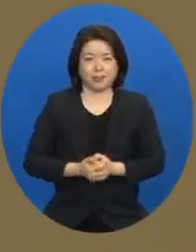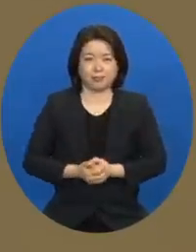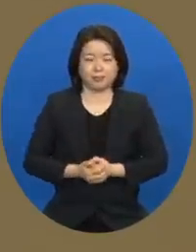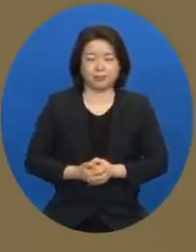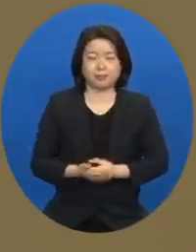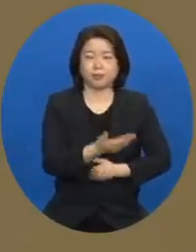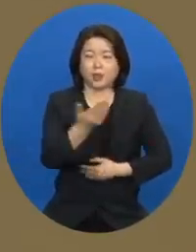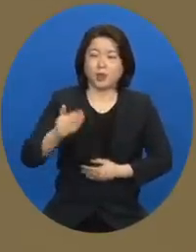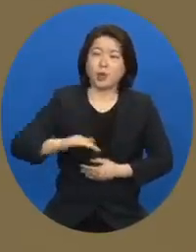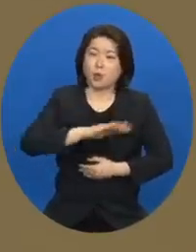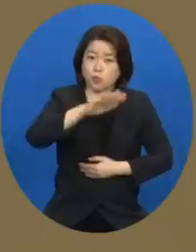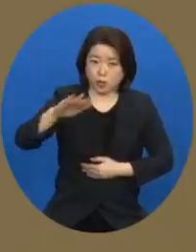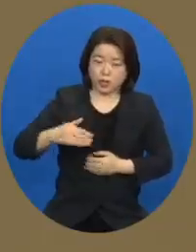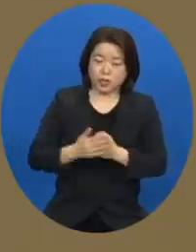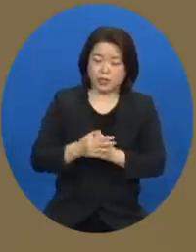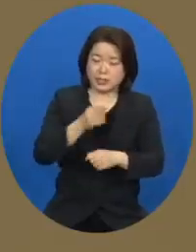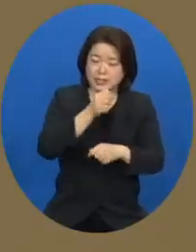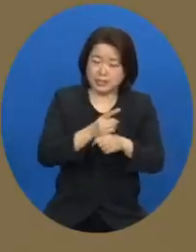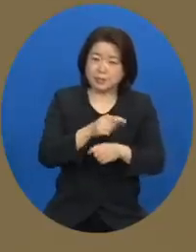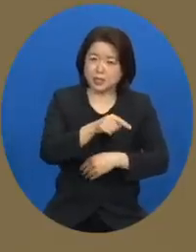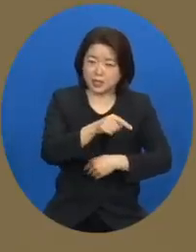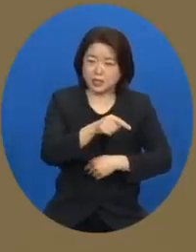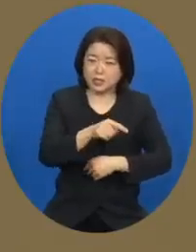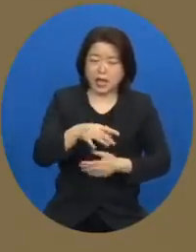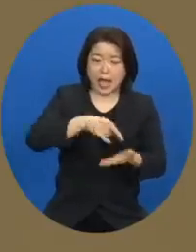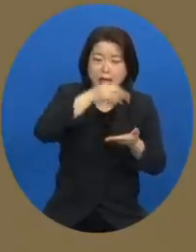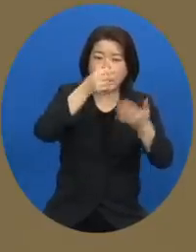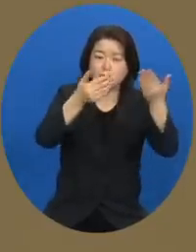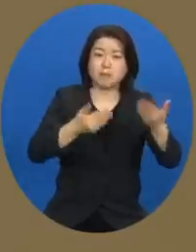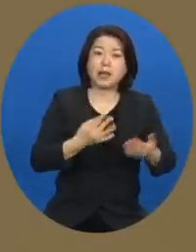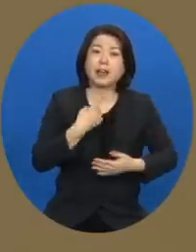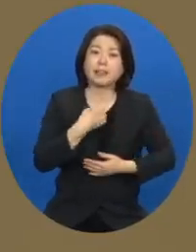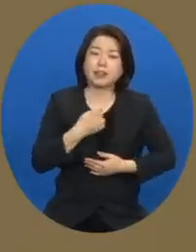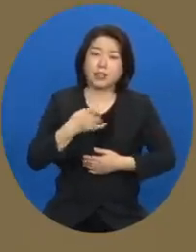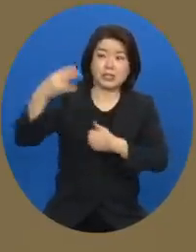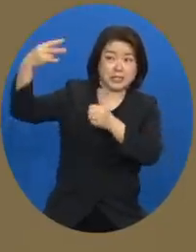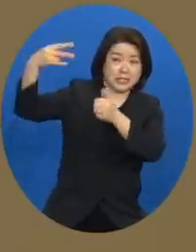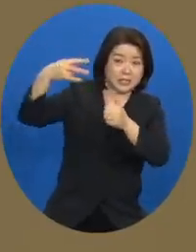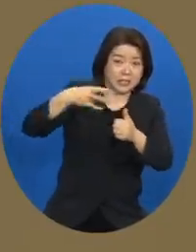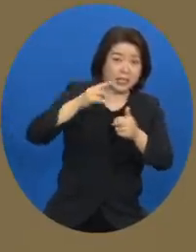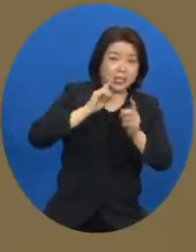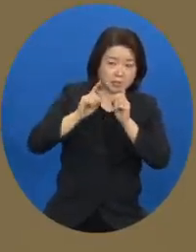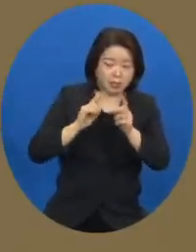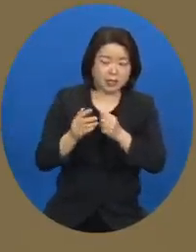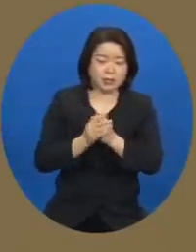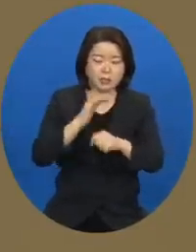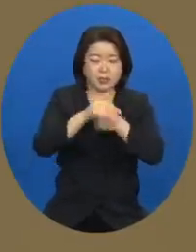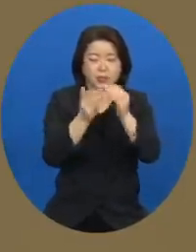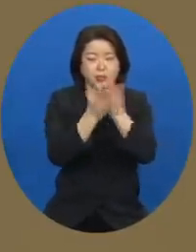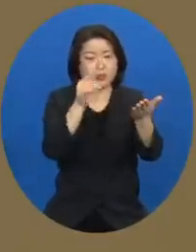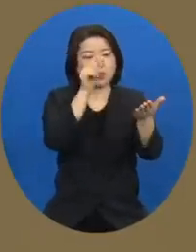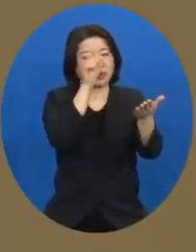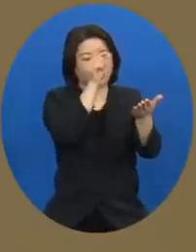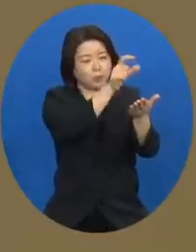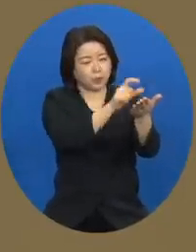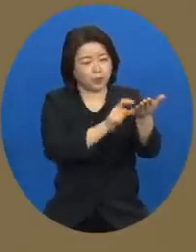여러분, 우리에게는 이미 이 에녹이 받았던 계시가 성경책에 그대로 다 기록되어